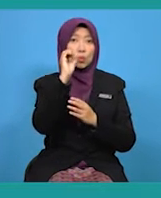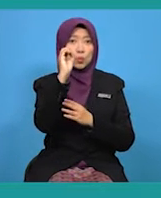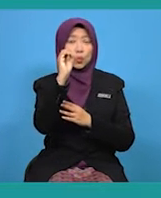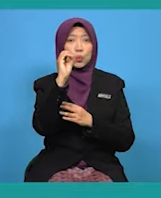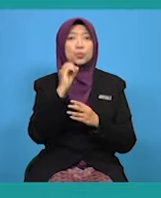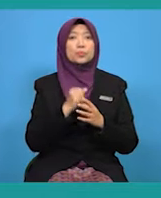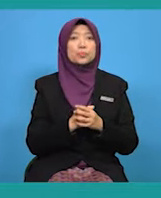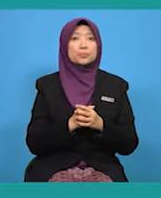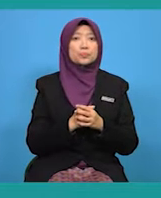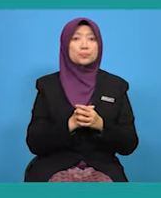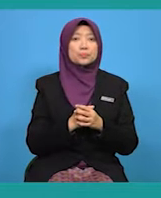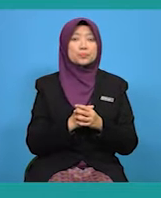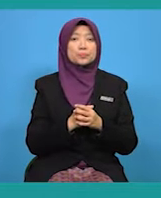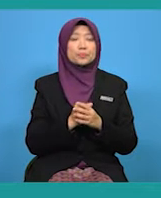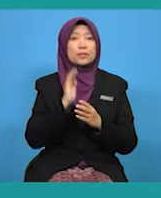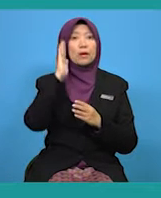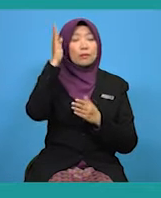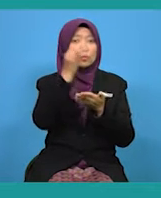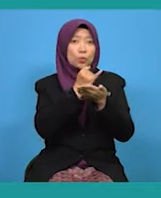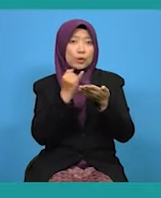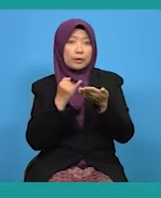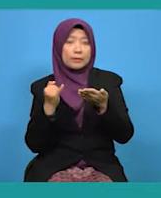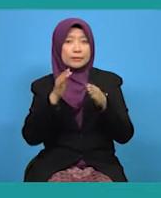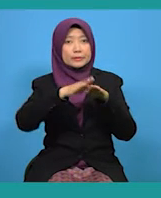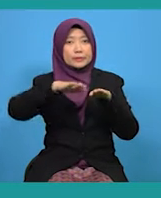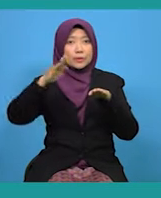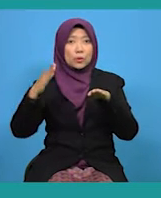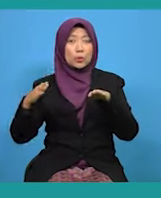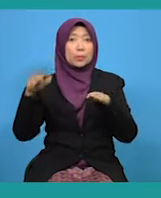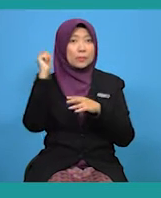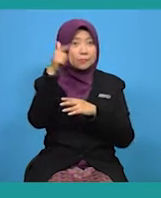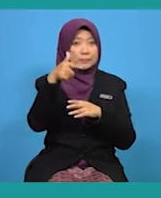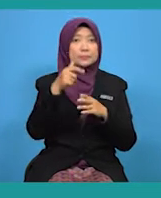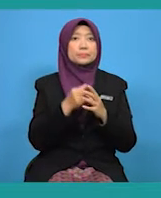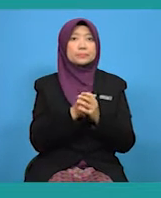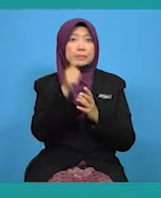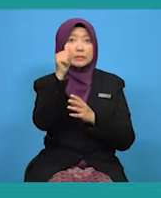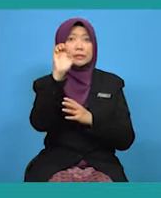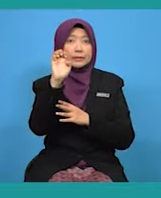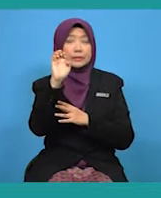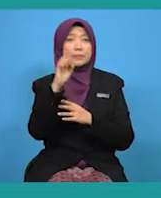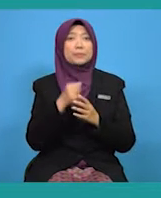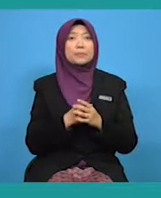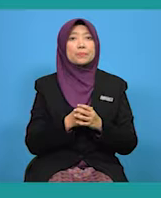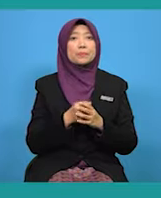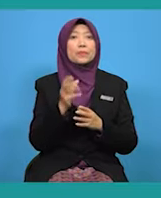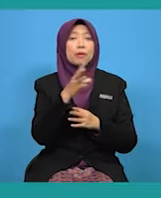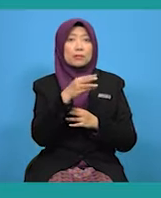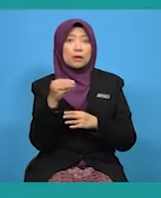kosong kemudian kita akan lukis geluk perbandingan agregat yaitu Happy